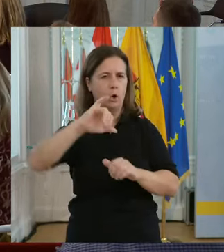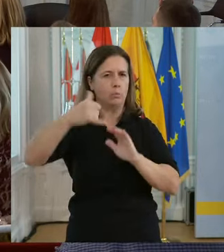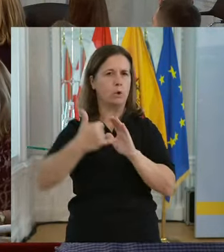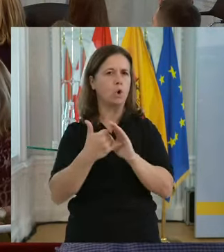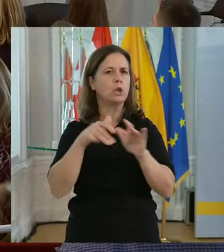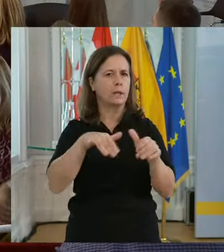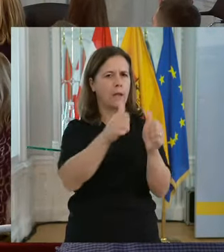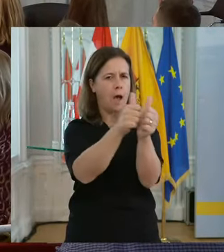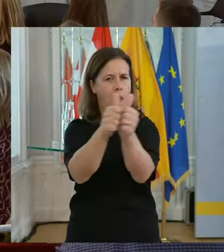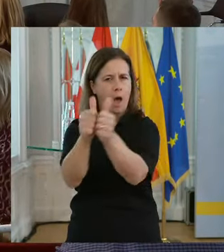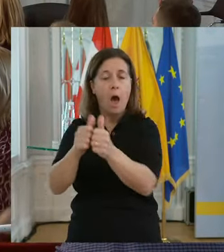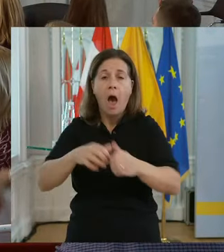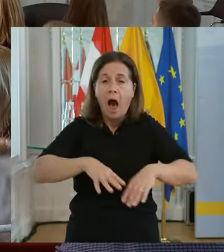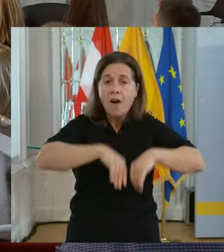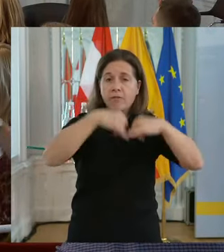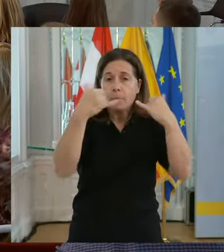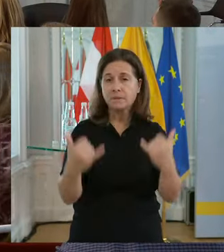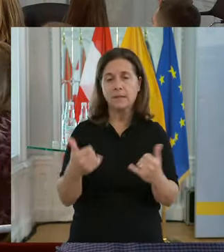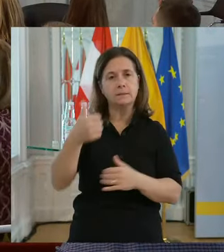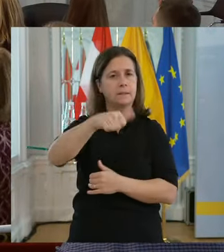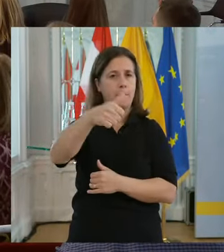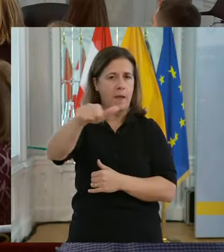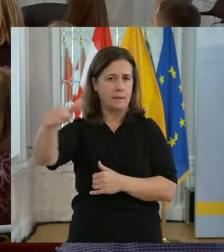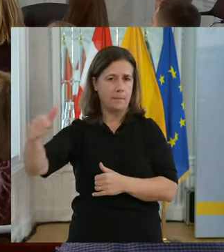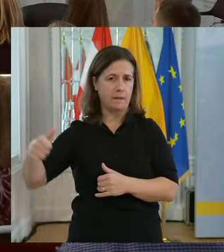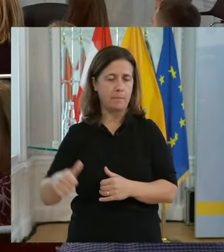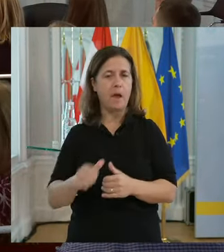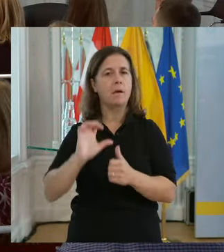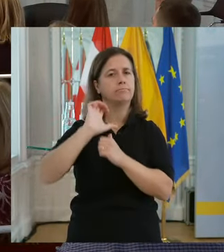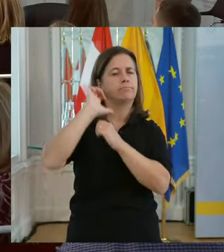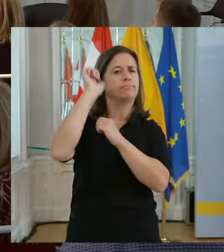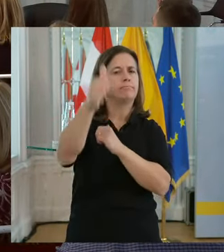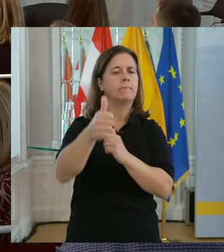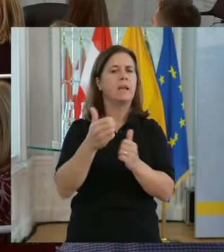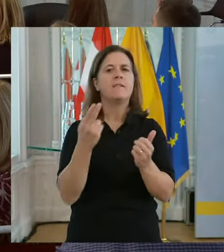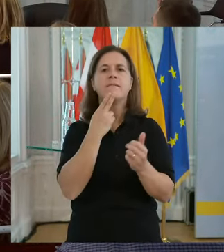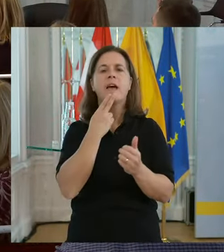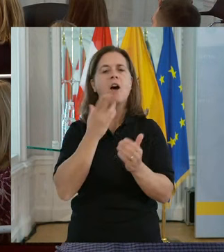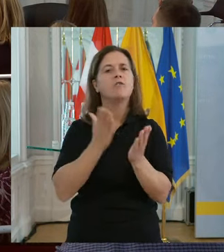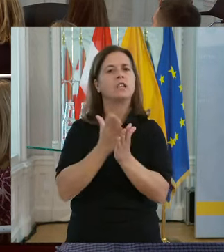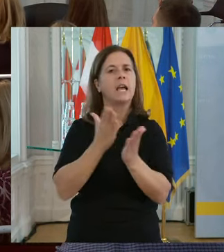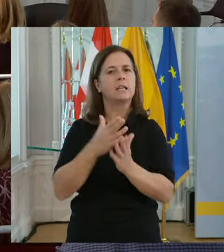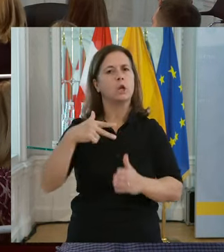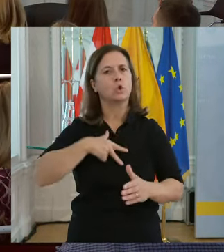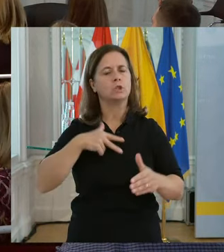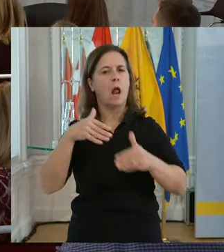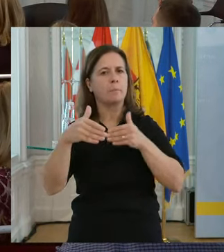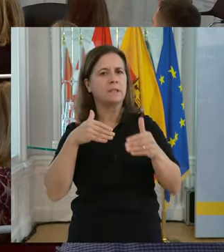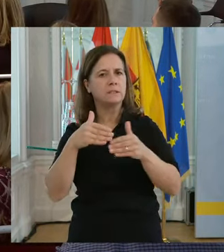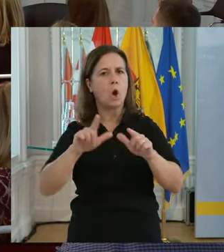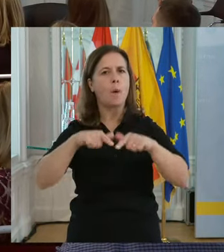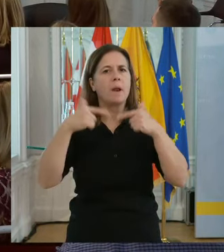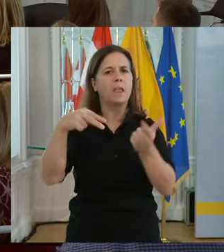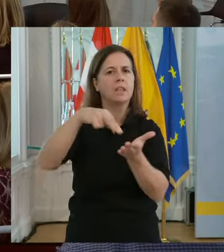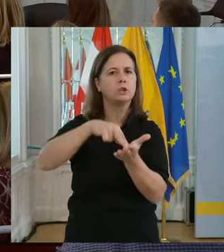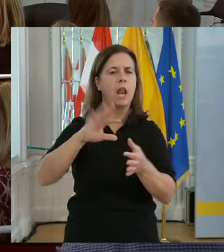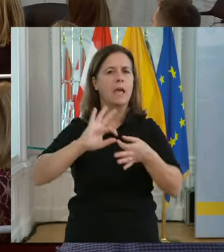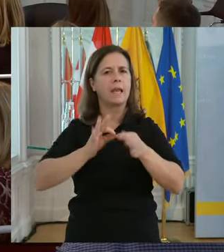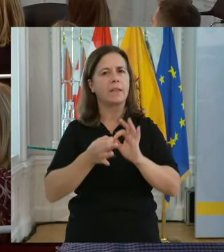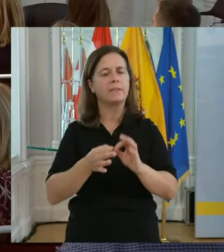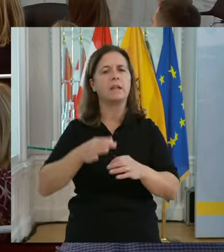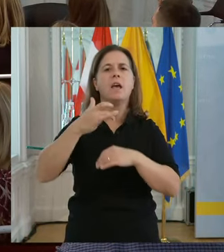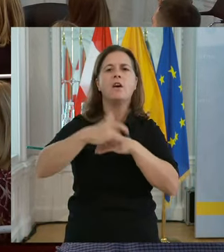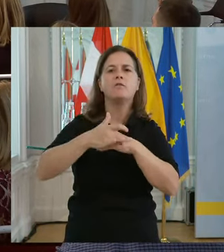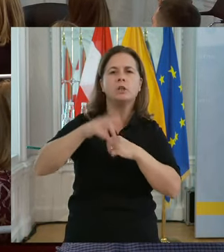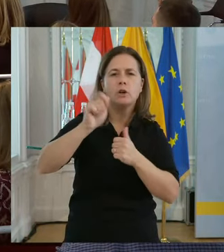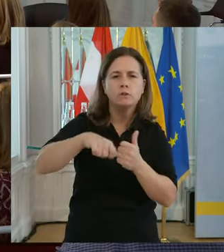hat und die von Anfang an mit dabei sind. Vorneweg die Vertreterinnen vom Sozialministerium, von der Landesstelle Kärnten, der